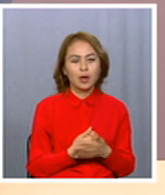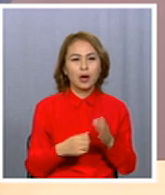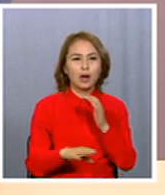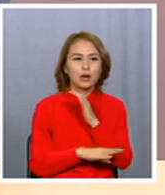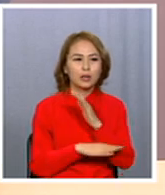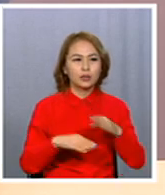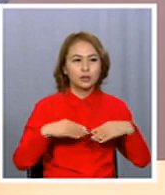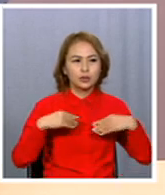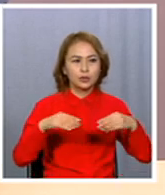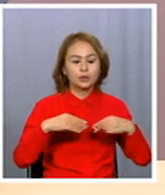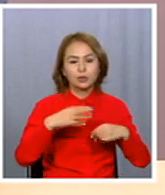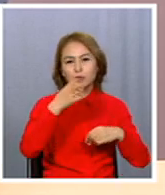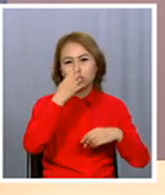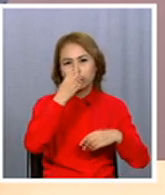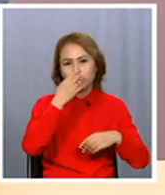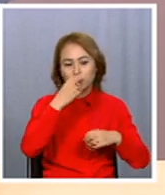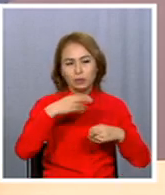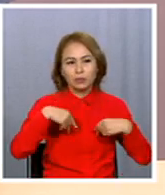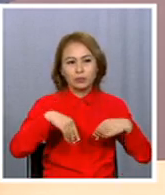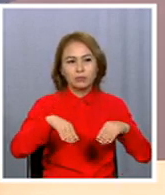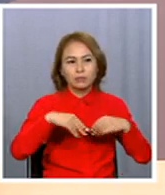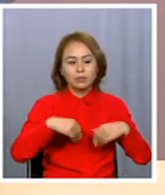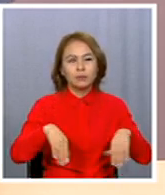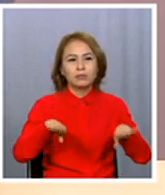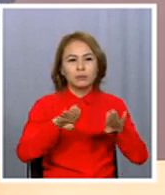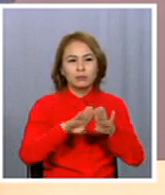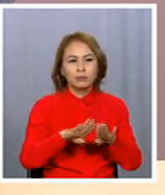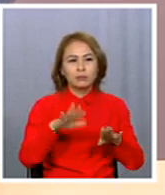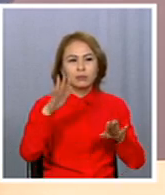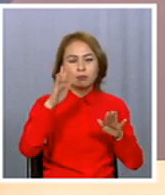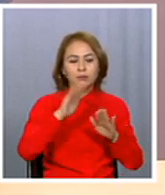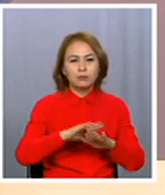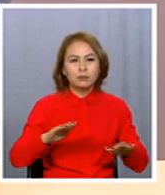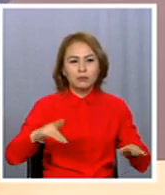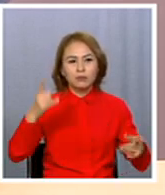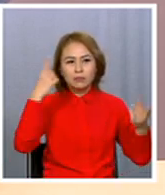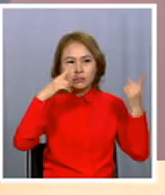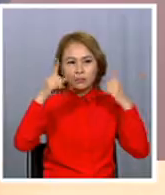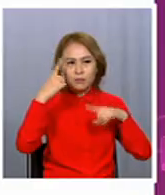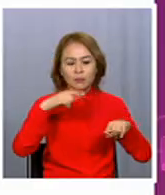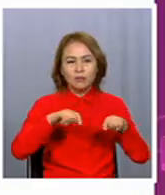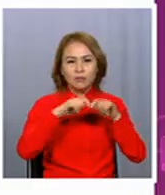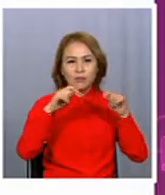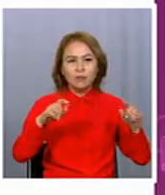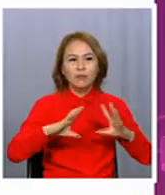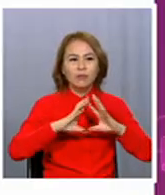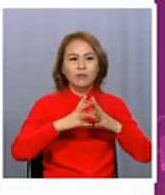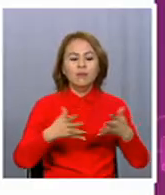егу, гүл отырғызу екен. Ал енді бала қиялынан туған ғаламшар қандай?